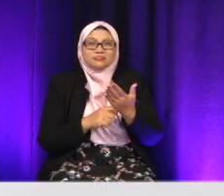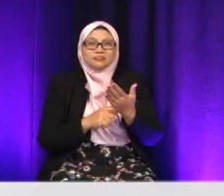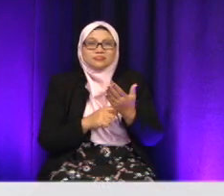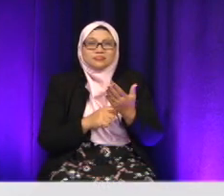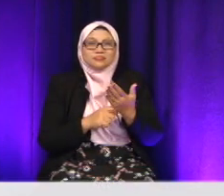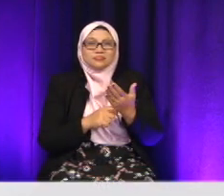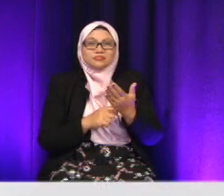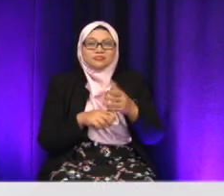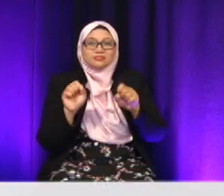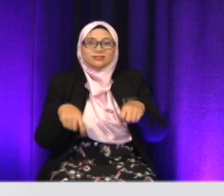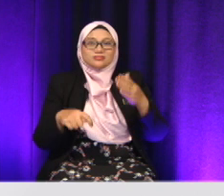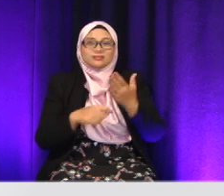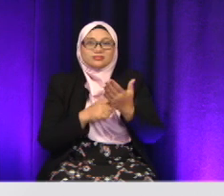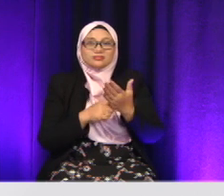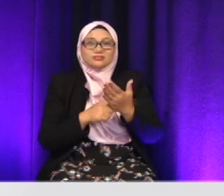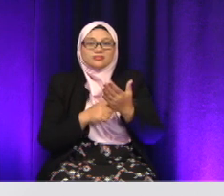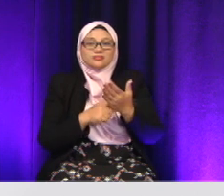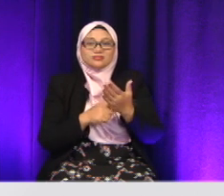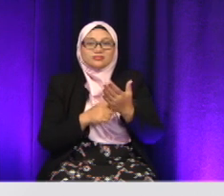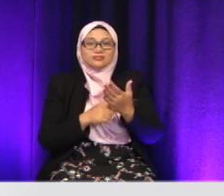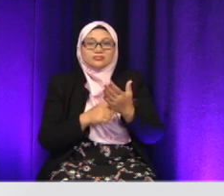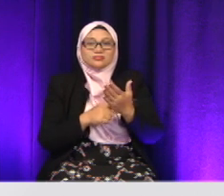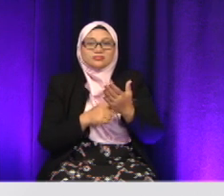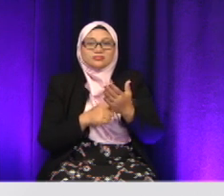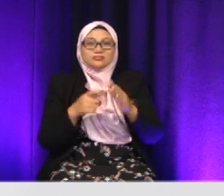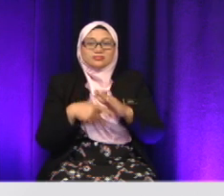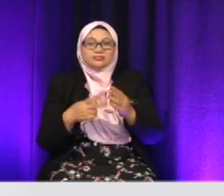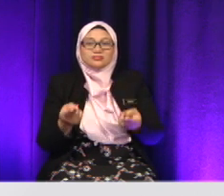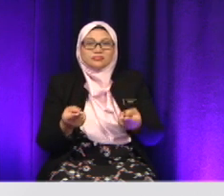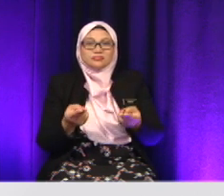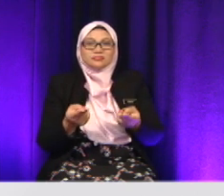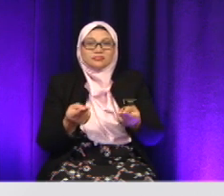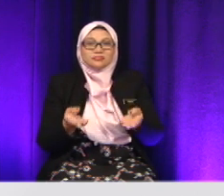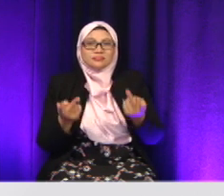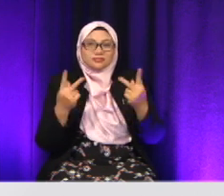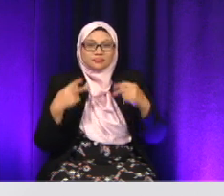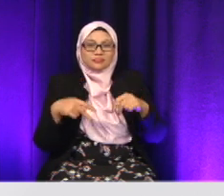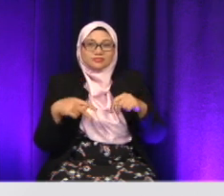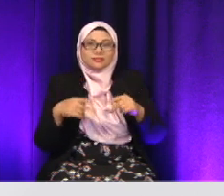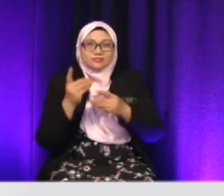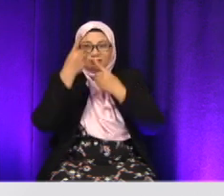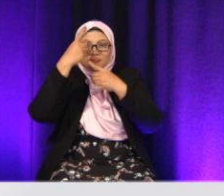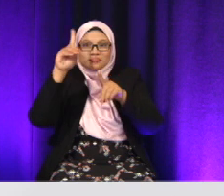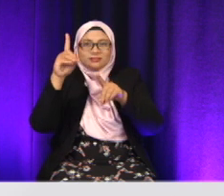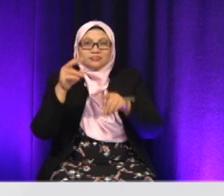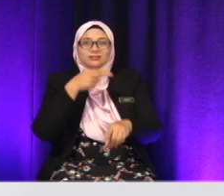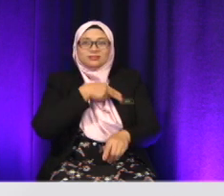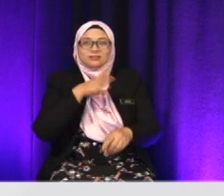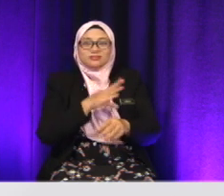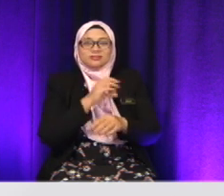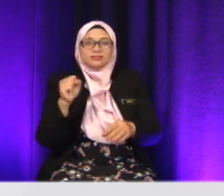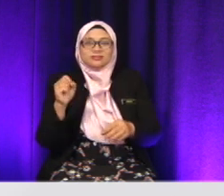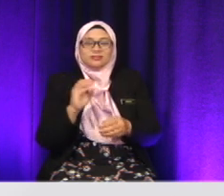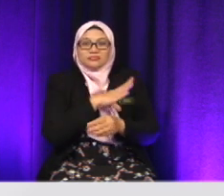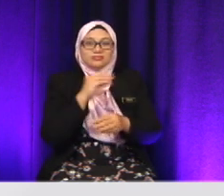boleh tanpa memulangkan data hasil jangkauan data hasil jangkauan dekat pernyataan yang